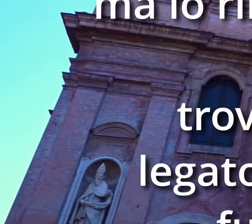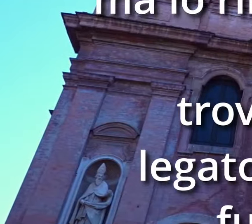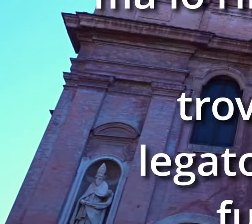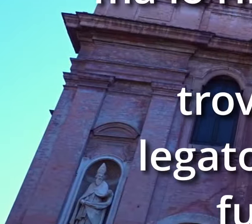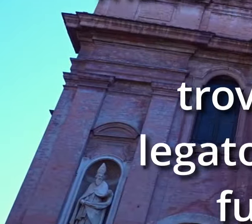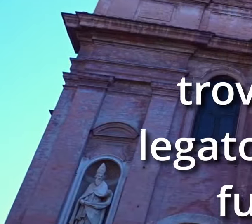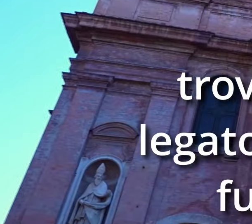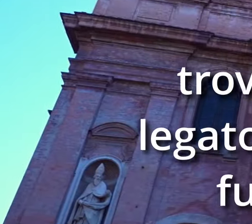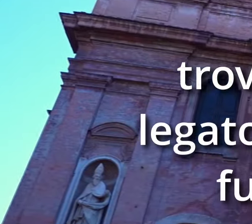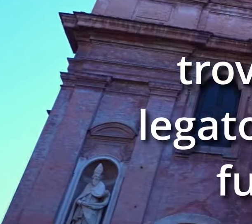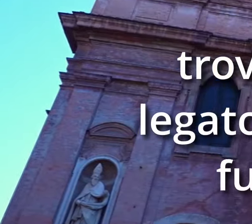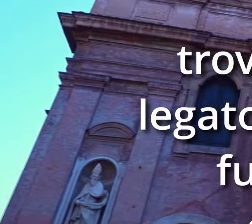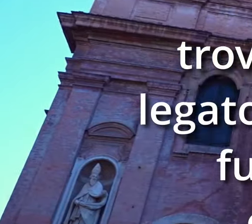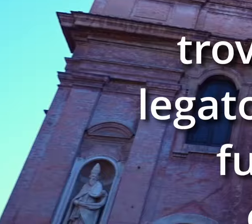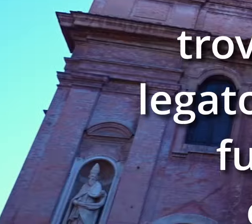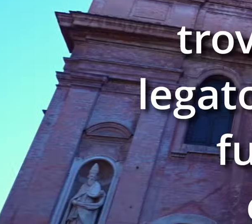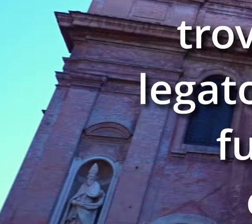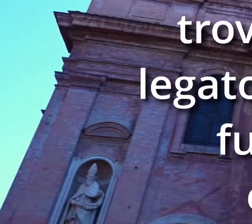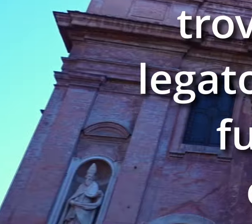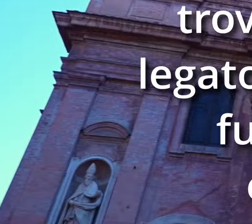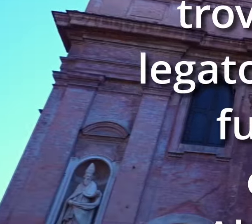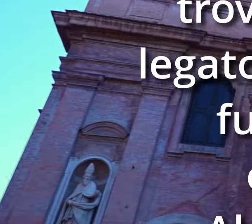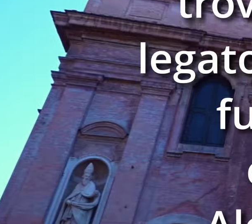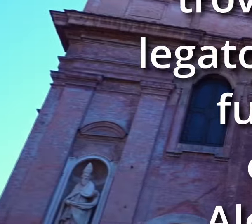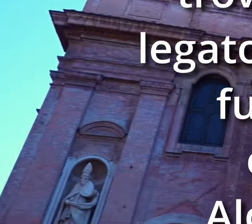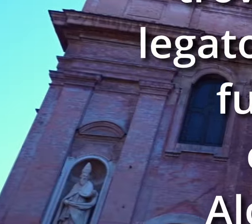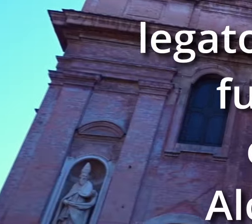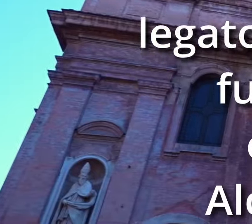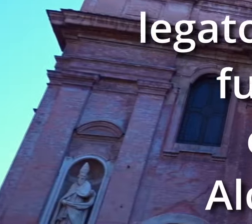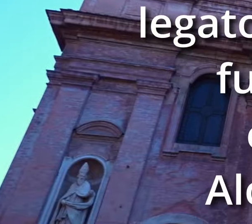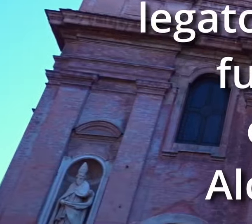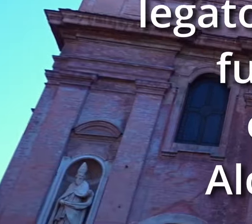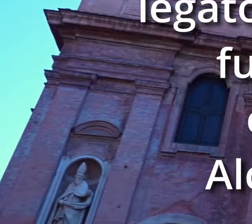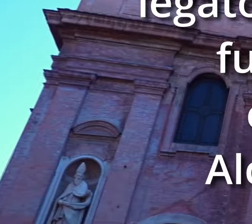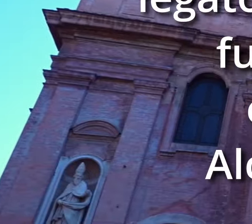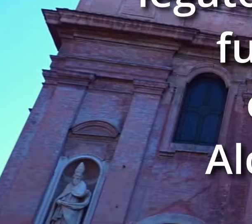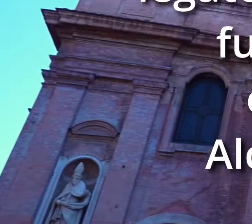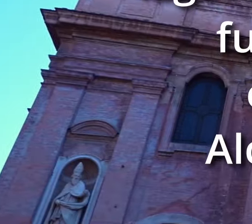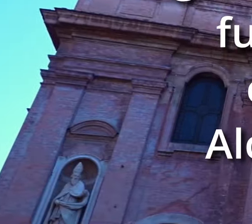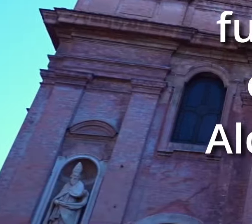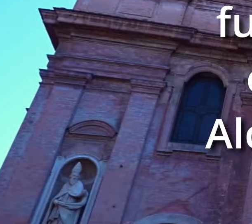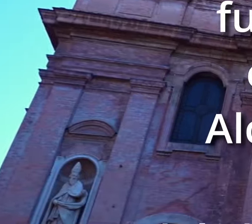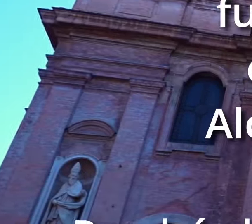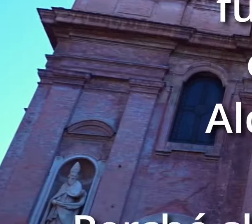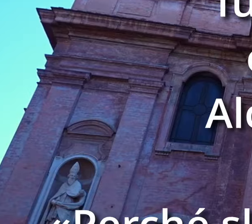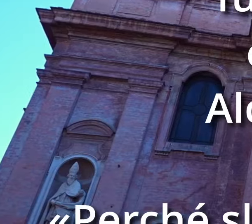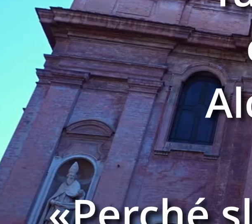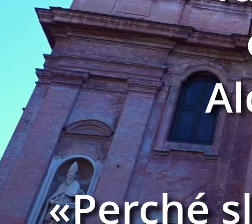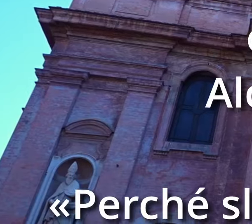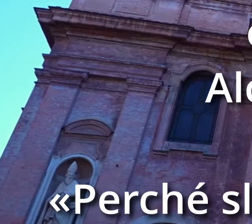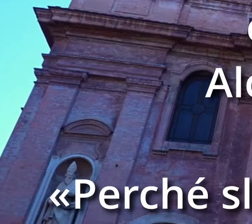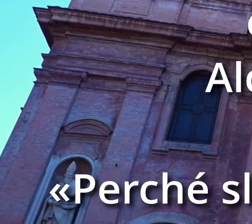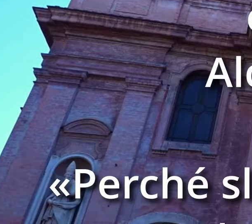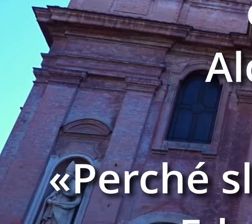un puledro legato vicino a una porta fuori sulla strada e lo slegar alcuni dei